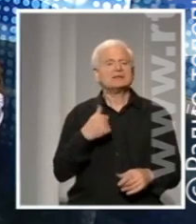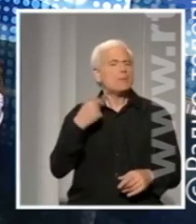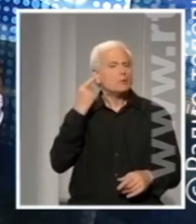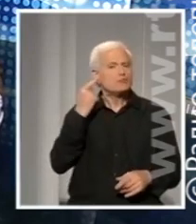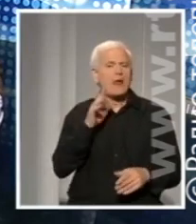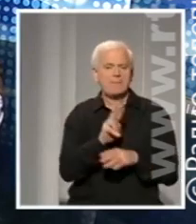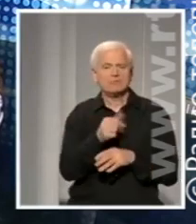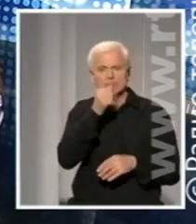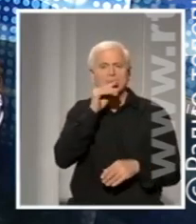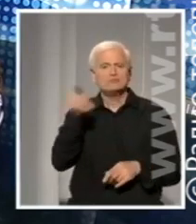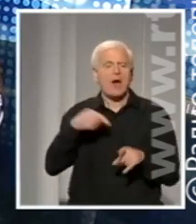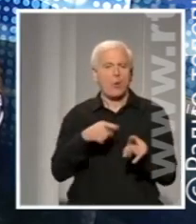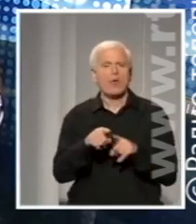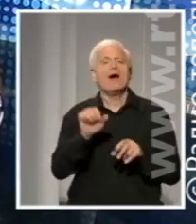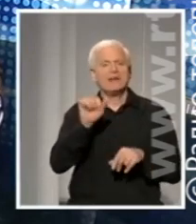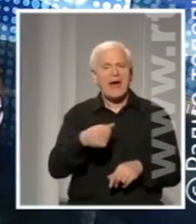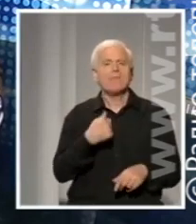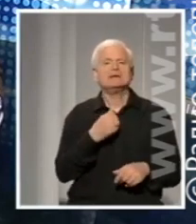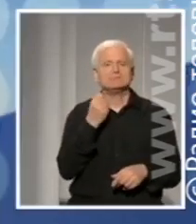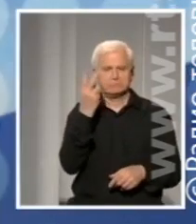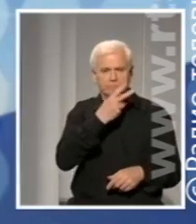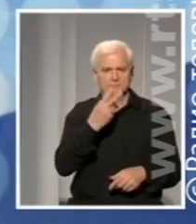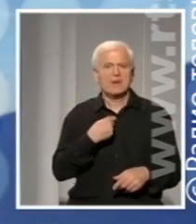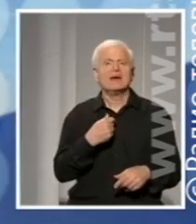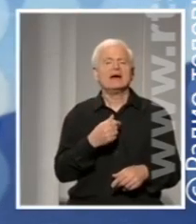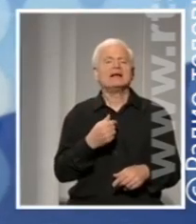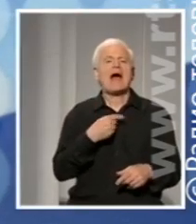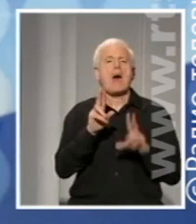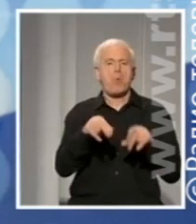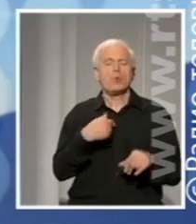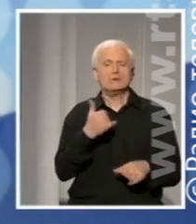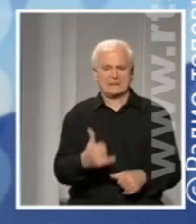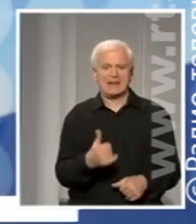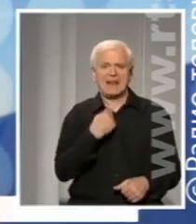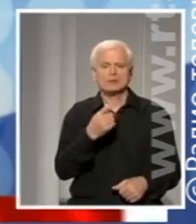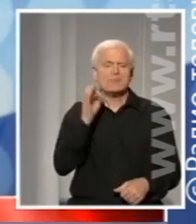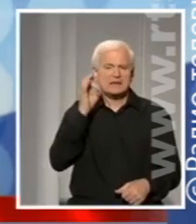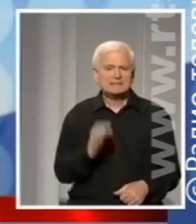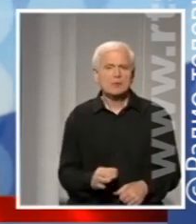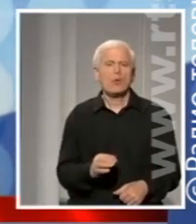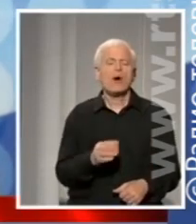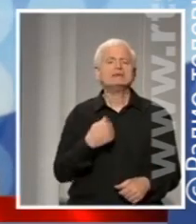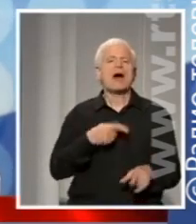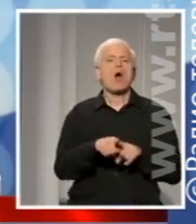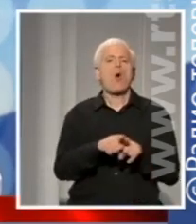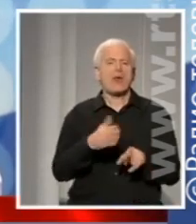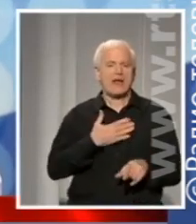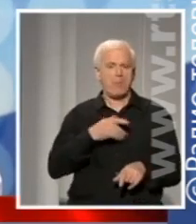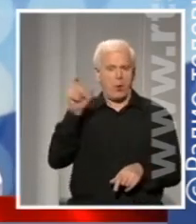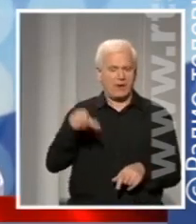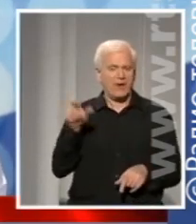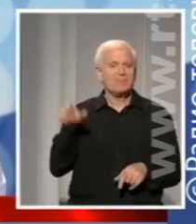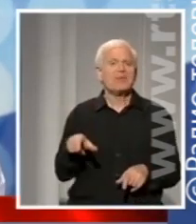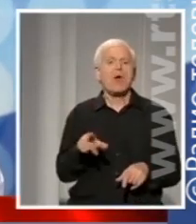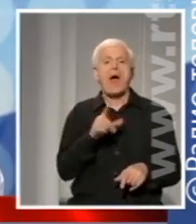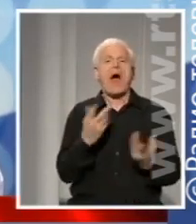šta priča. Da, hoćemo svakako i evo ja mogu sada da kažem sigurno za kolege da ukoliko